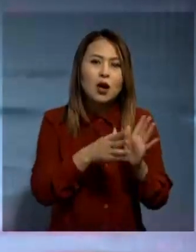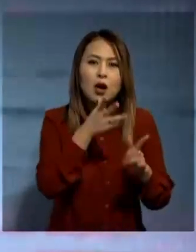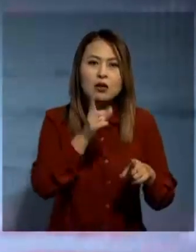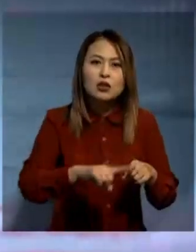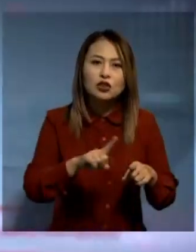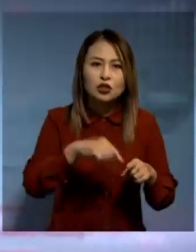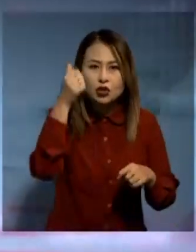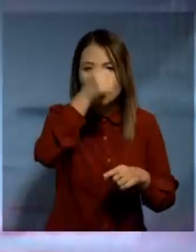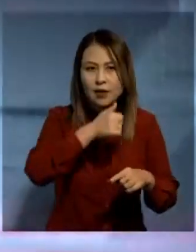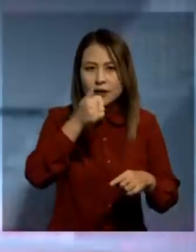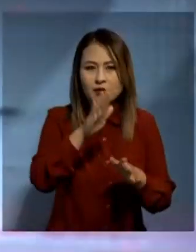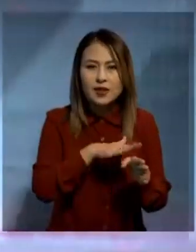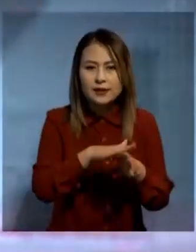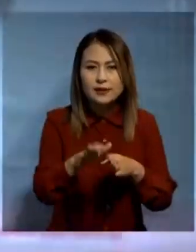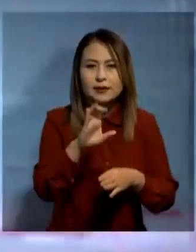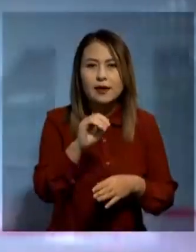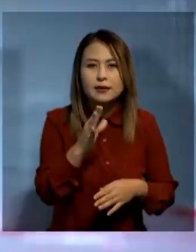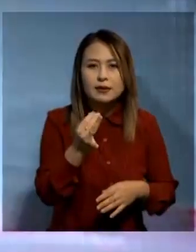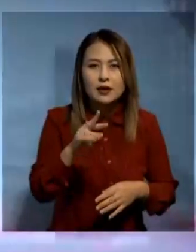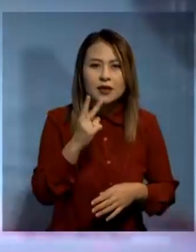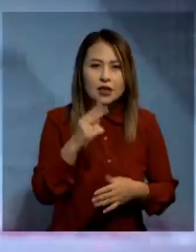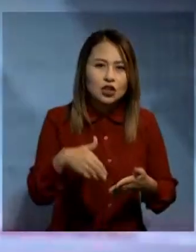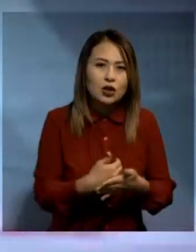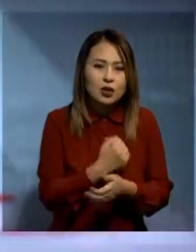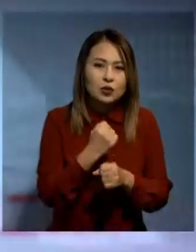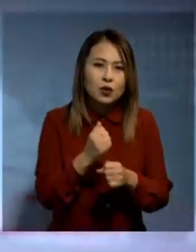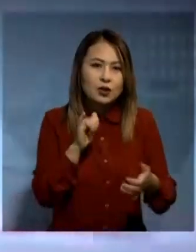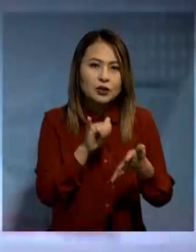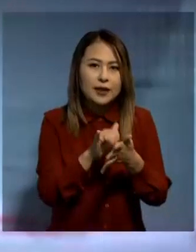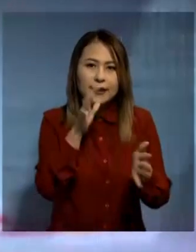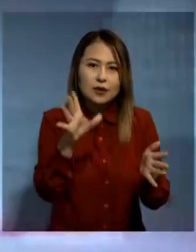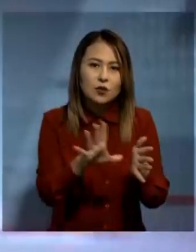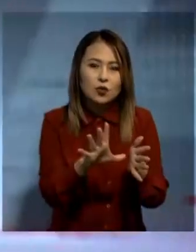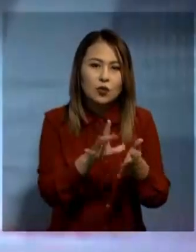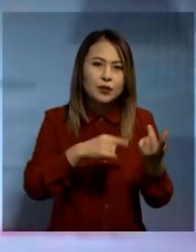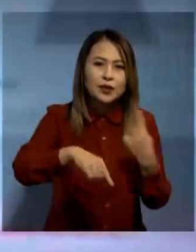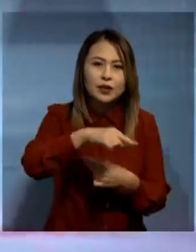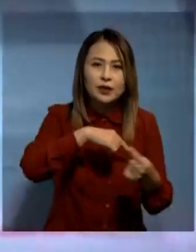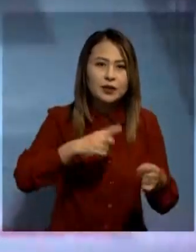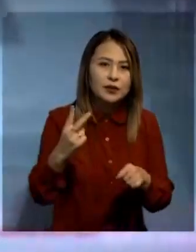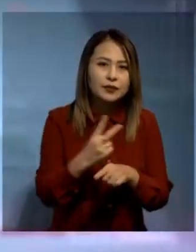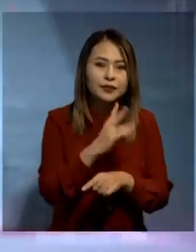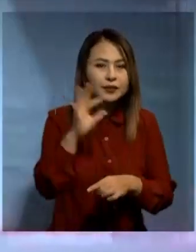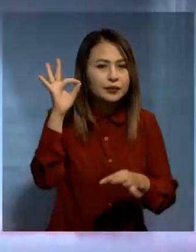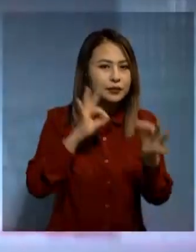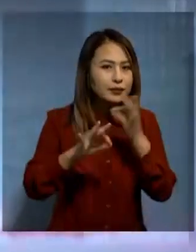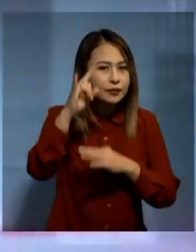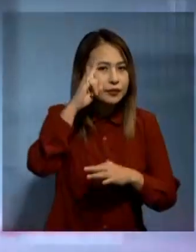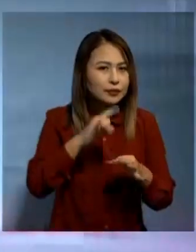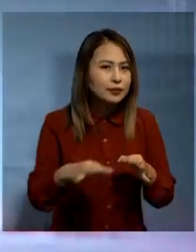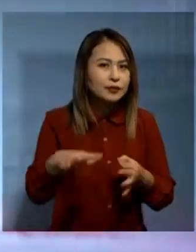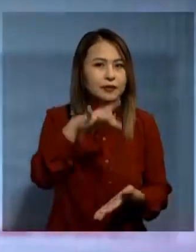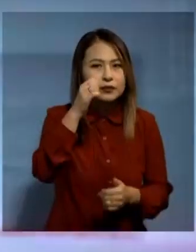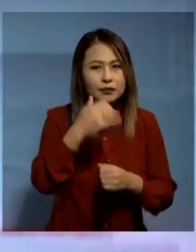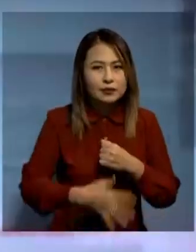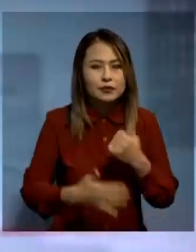жоба алдағы жылы жүзеге асады. Станцияға екі жаңа қазандық қою арқылы жылу энергиясын өндіру көлемі екі еселенеді. Шығыс Қазақстан